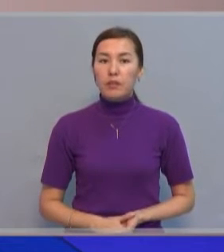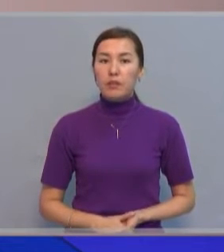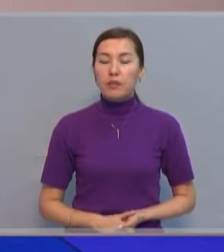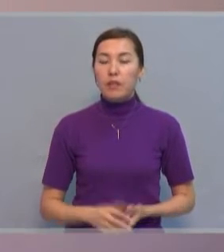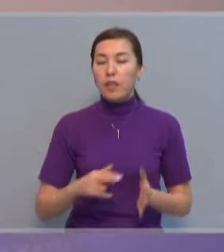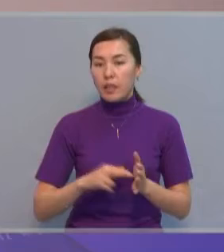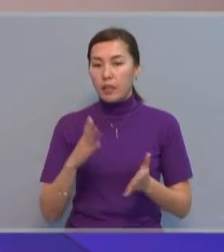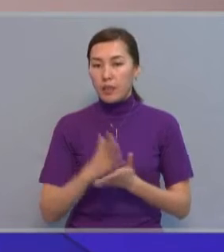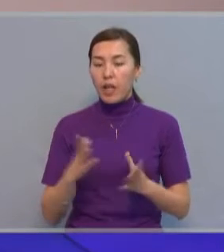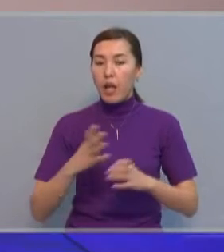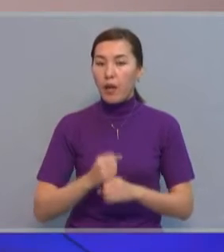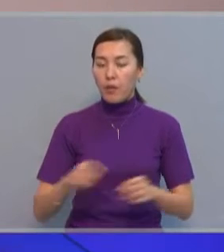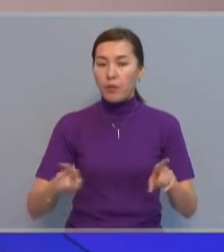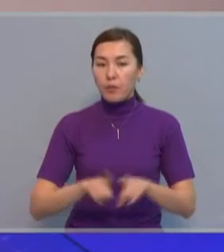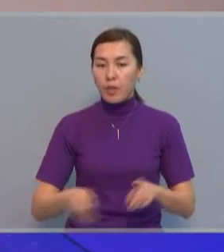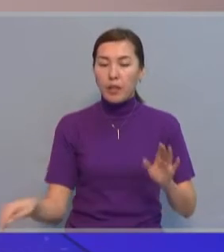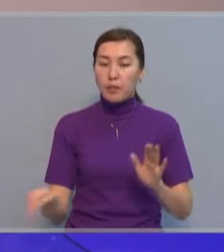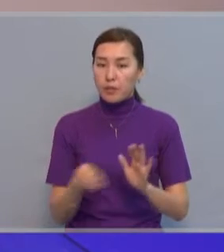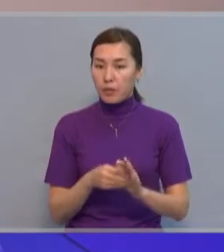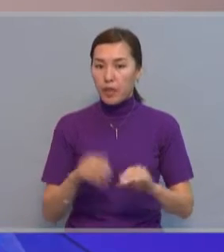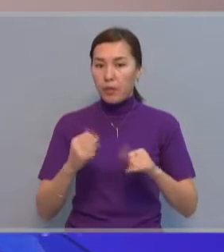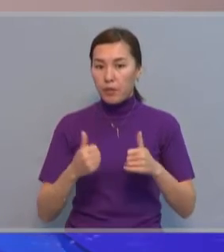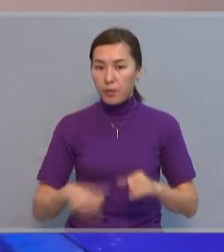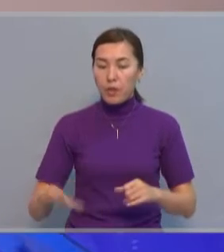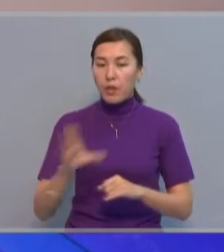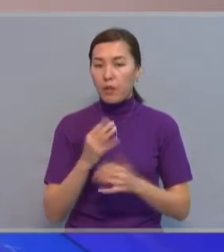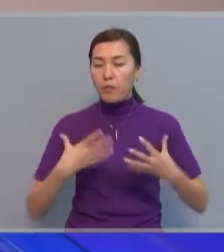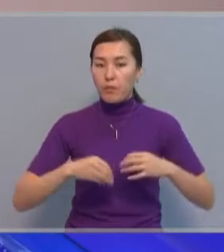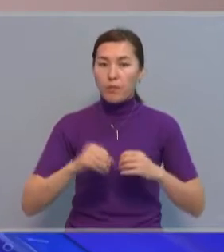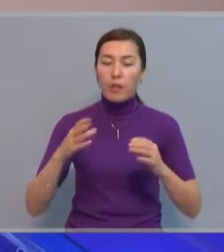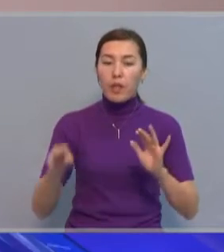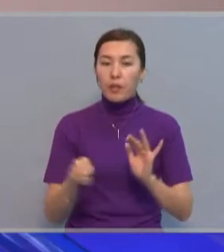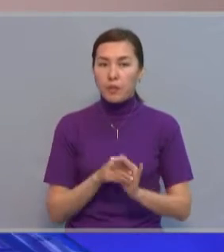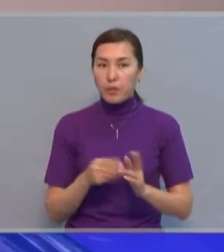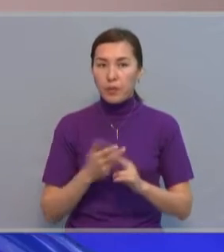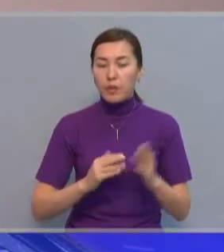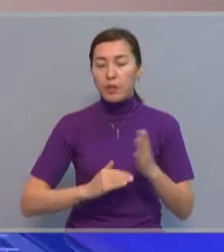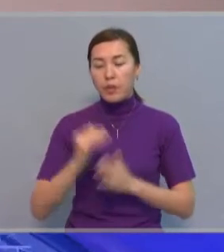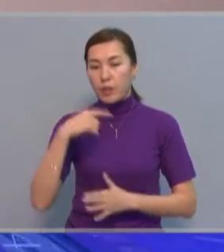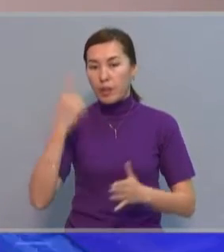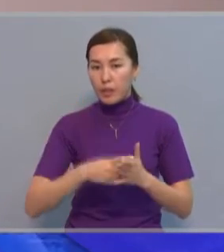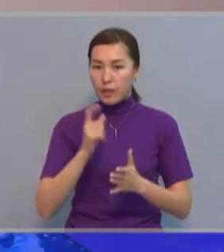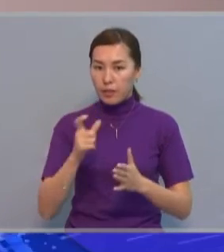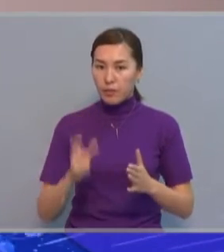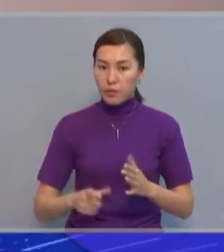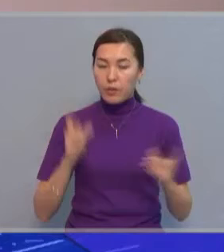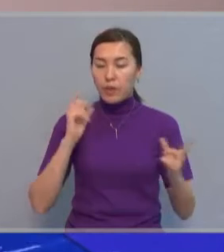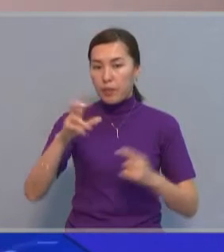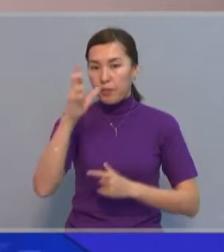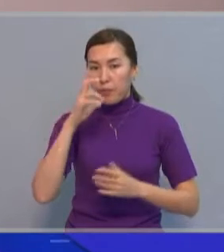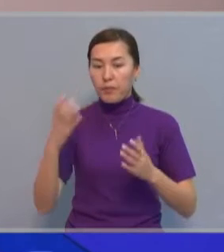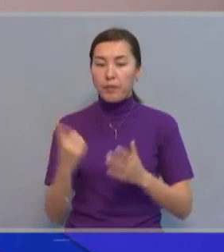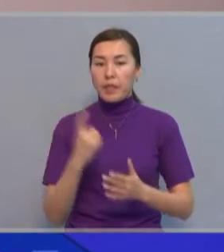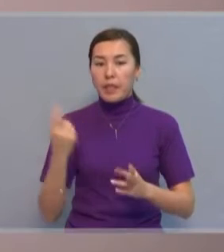Миссией проекта является сокращение уровня коррупции, формирование всеобщего неприятия коррупции, повышение доверия граждан к институтам